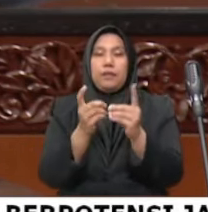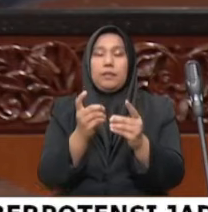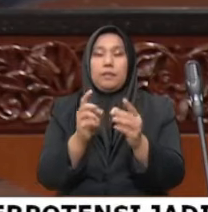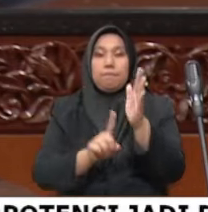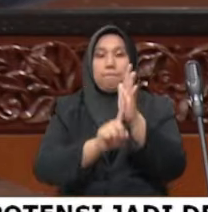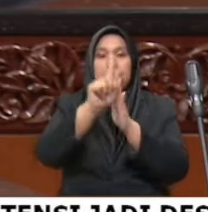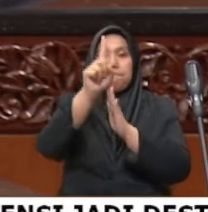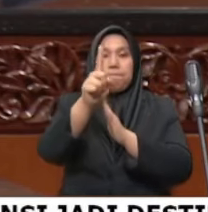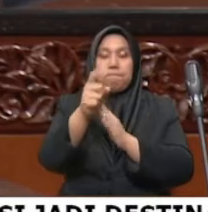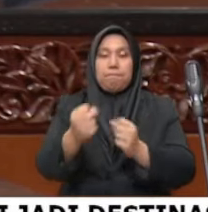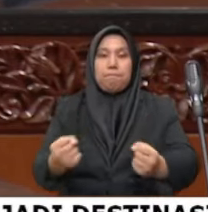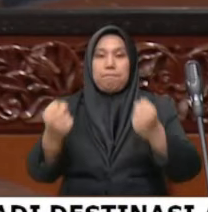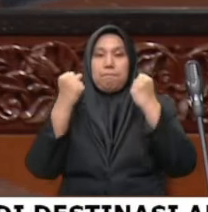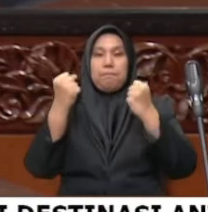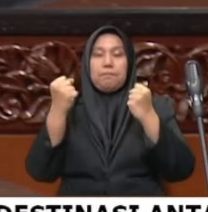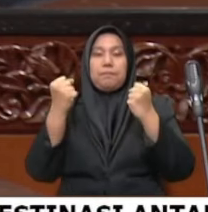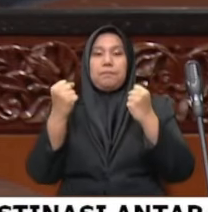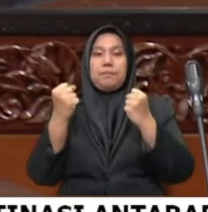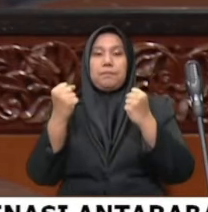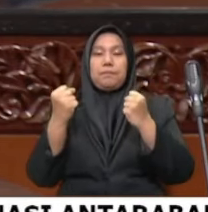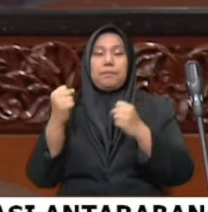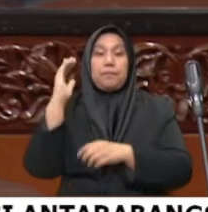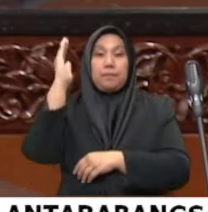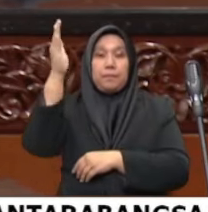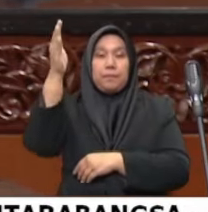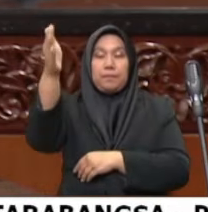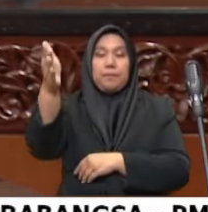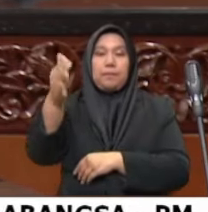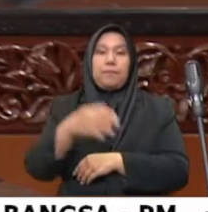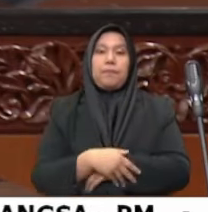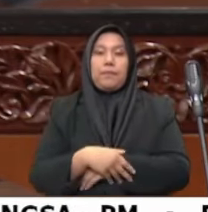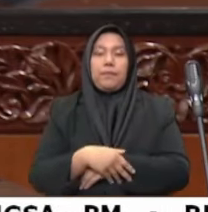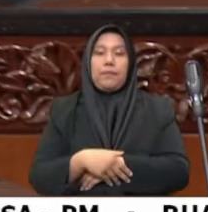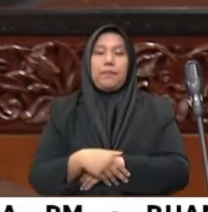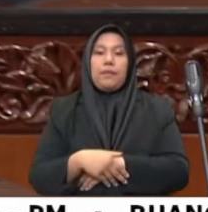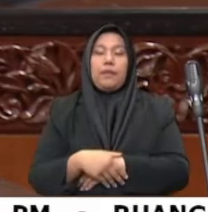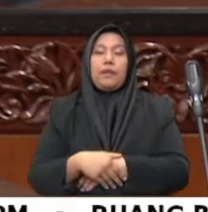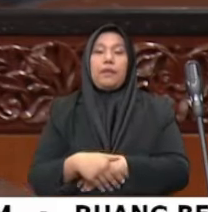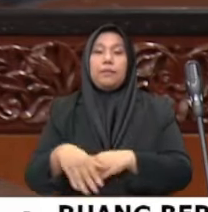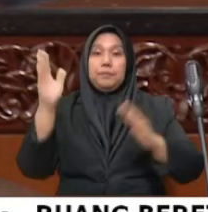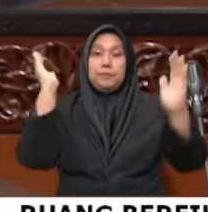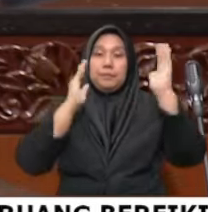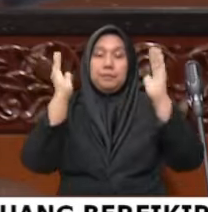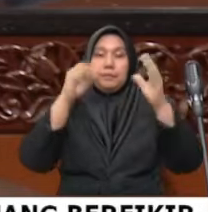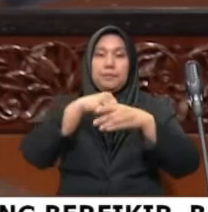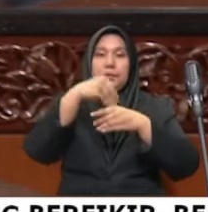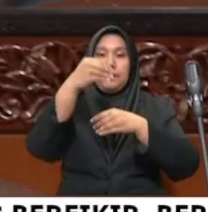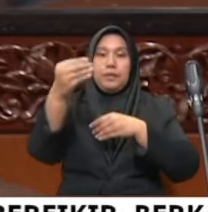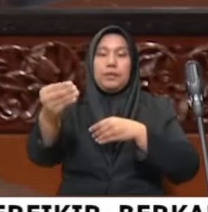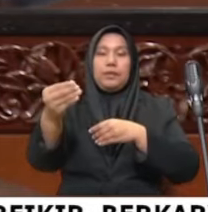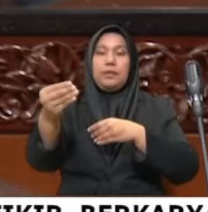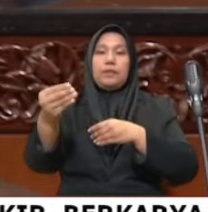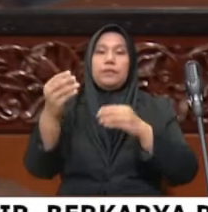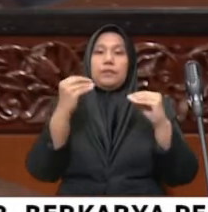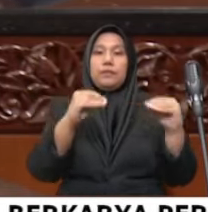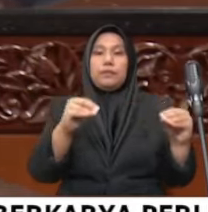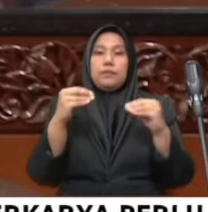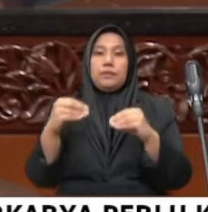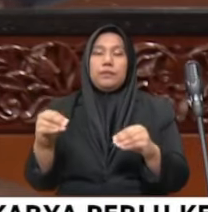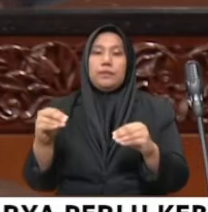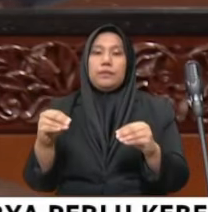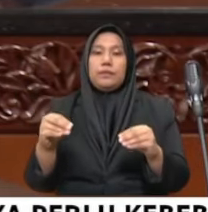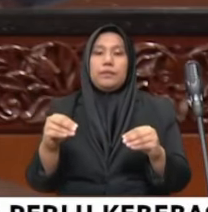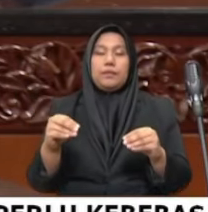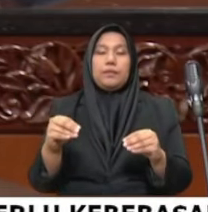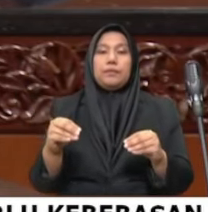mampan dalam beberapa dekad yang akan datang, di samping meletakkan Malaysia sebagai pengeluaran pasaran serantau bagi